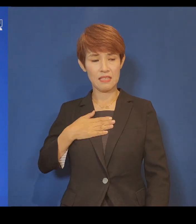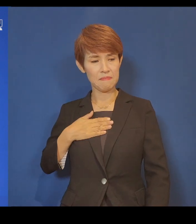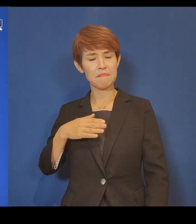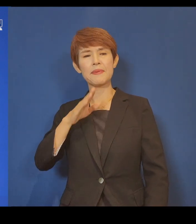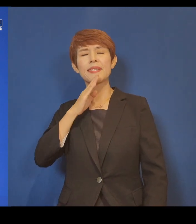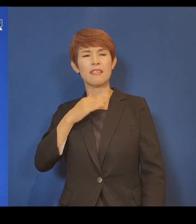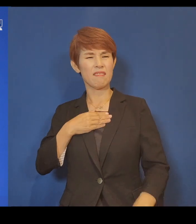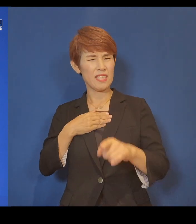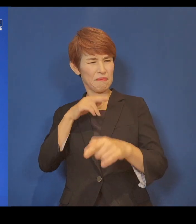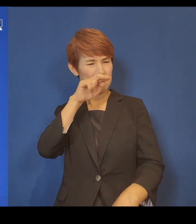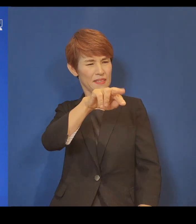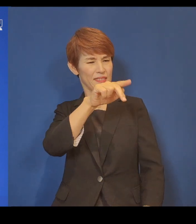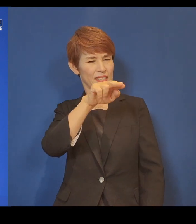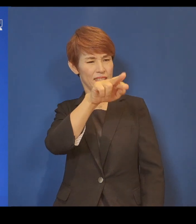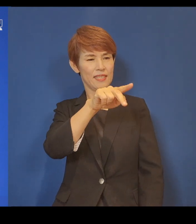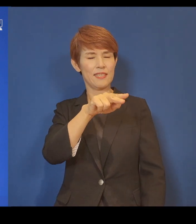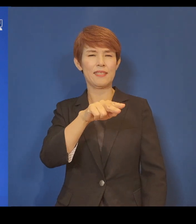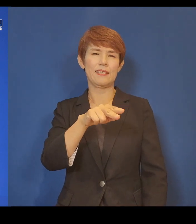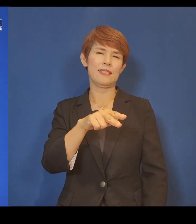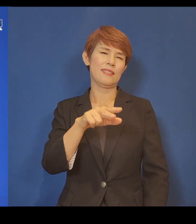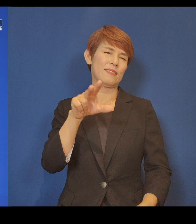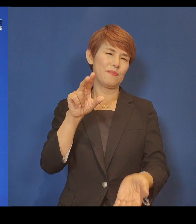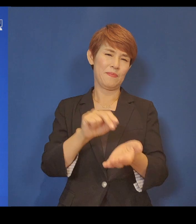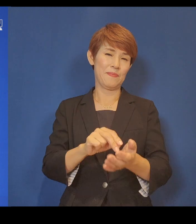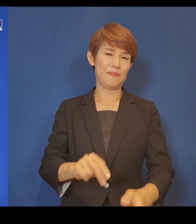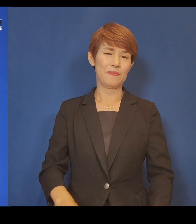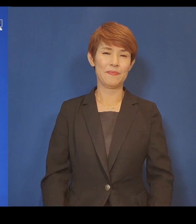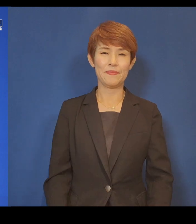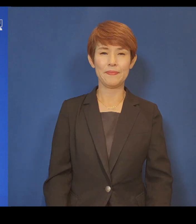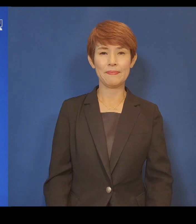상대는 틀렸다고 다 쳐다봐.